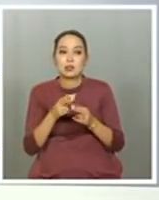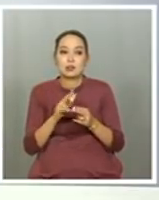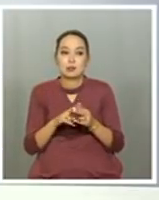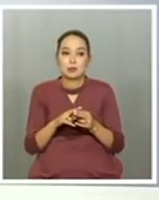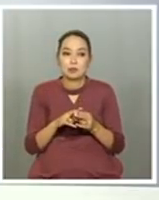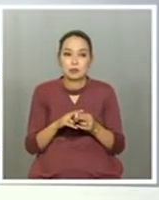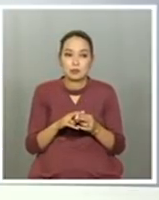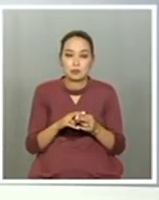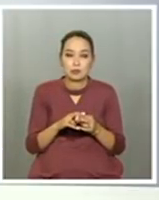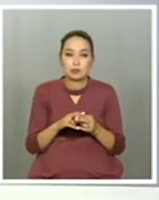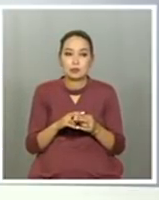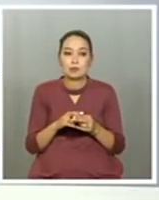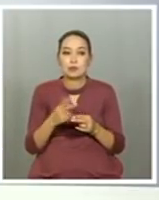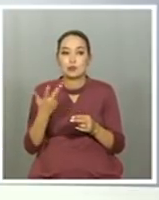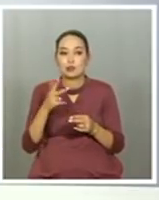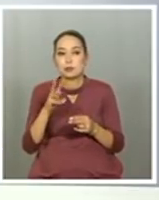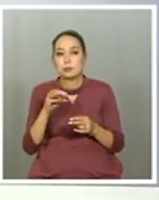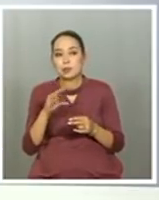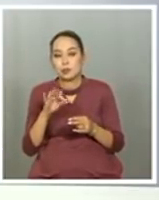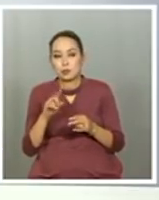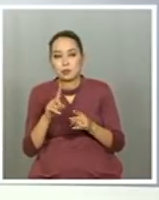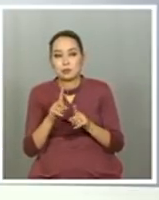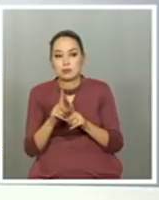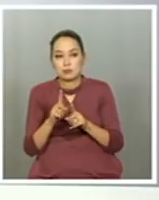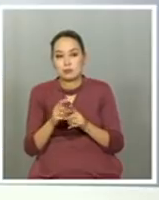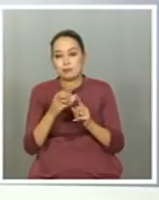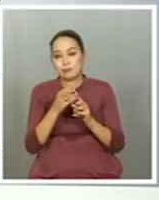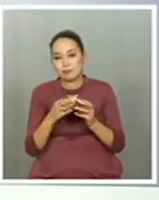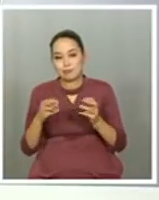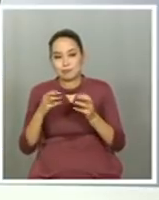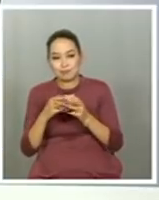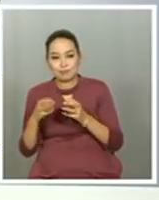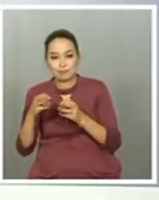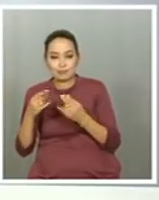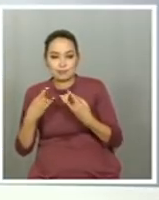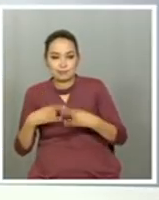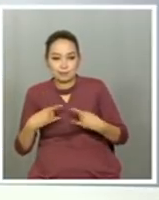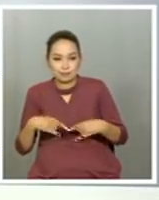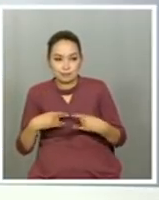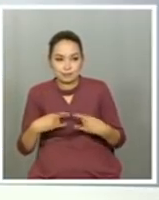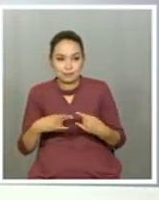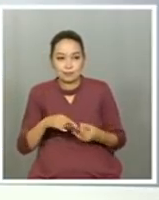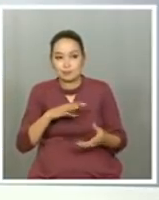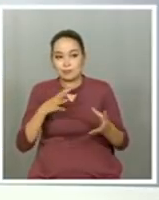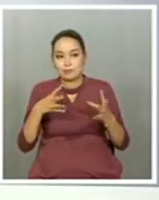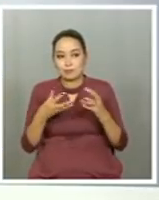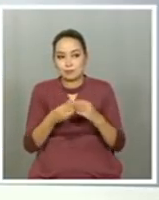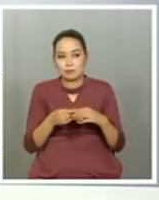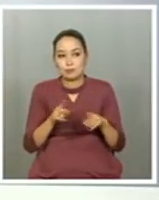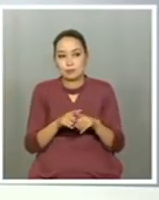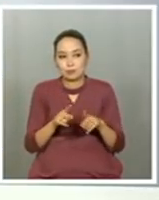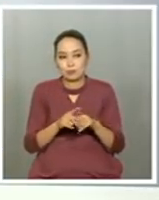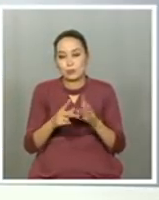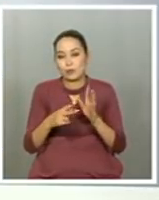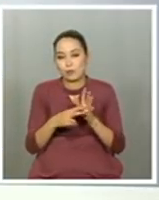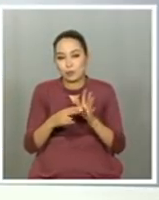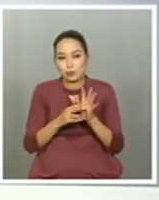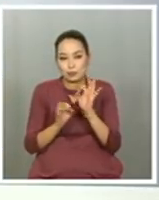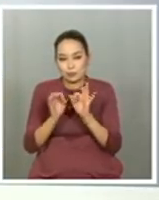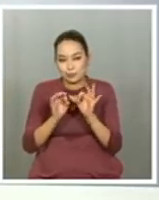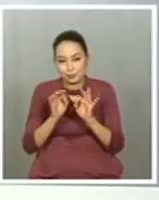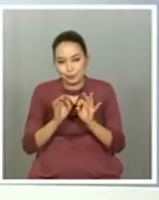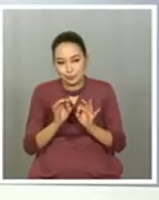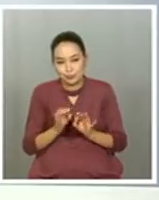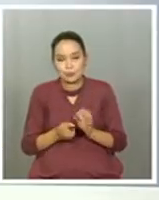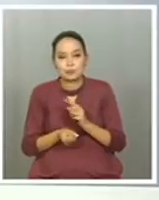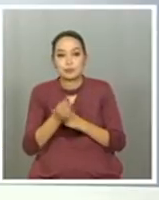3 митоздық жолмен бөлініп, нәтижесінде 8 жасуша пайда болады. 8